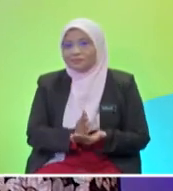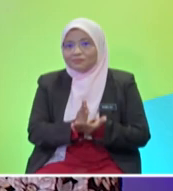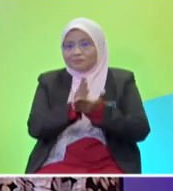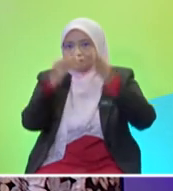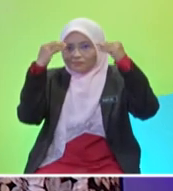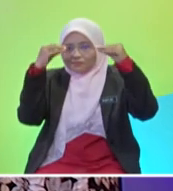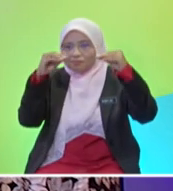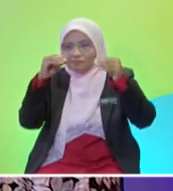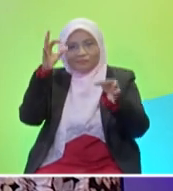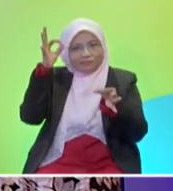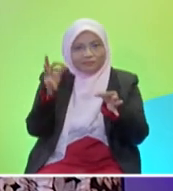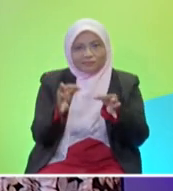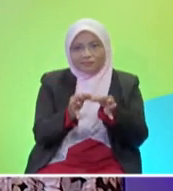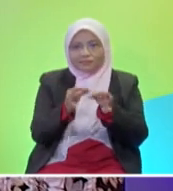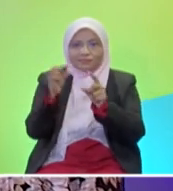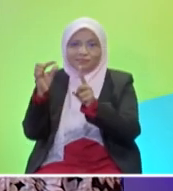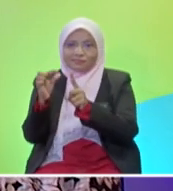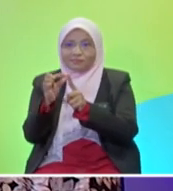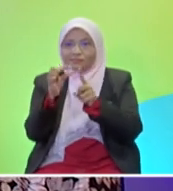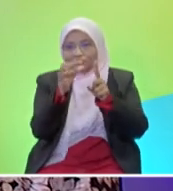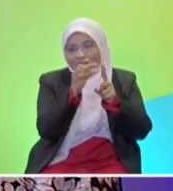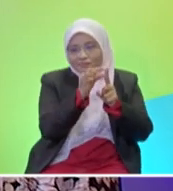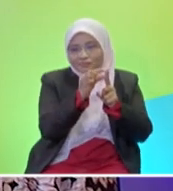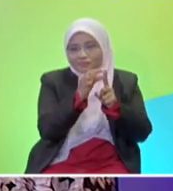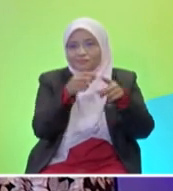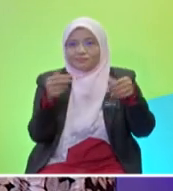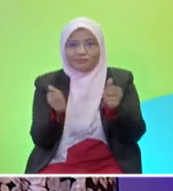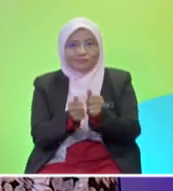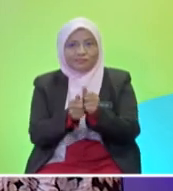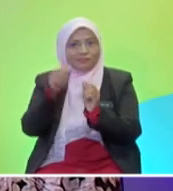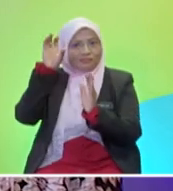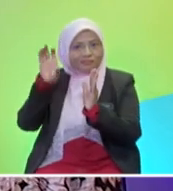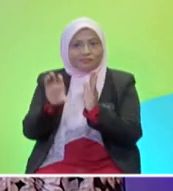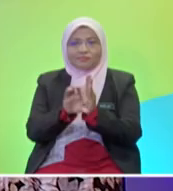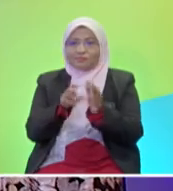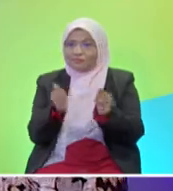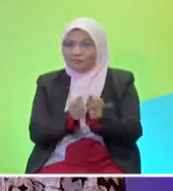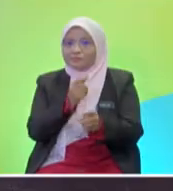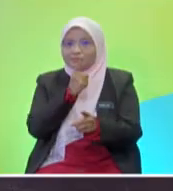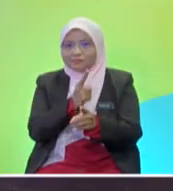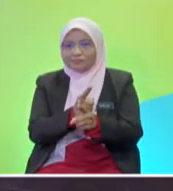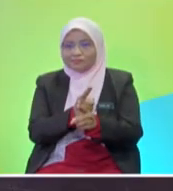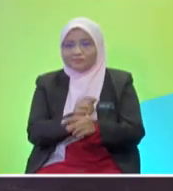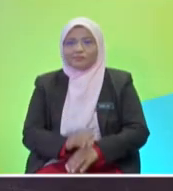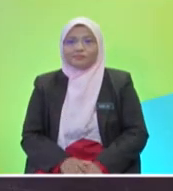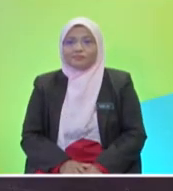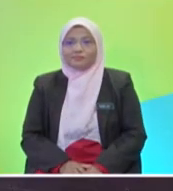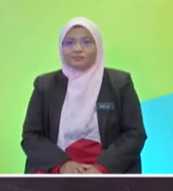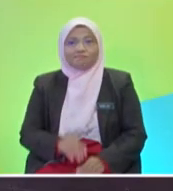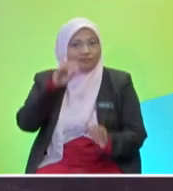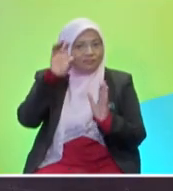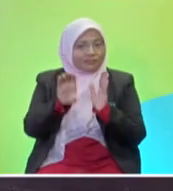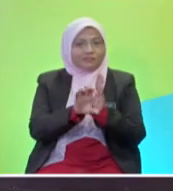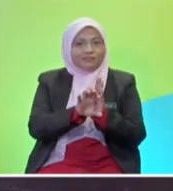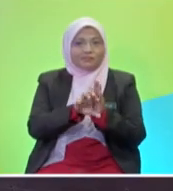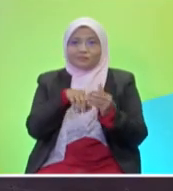memadankan perkataan pada gambar dengan betul? Kalau kita lihat gambar yang pertama tu gambar apa Mira? Baiklah, gambar yang pertama